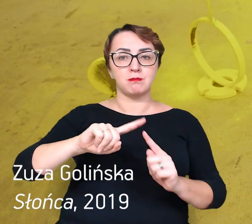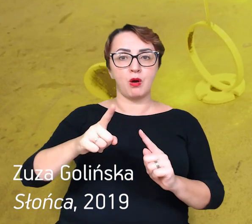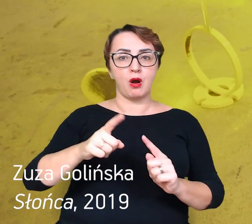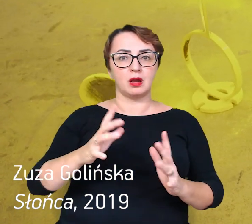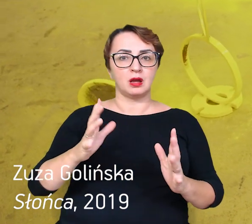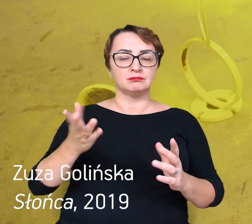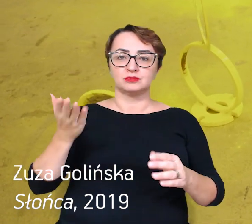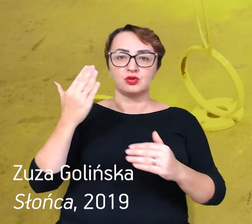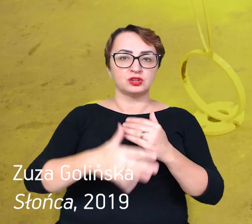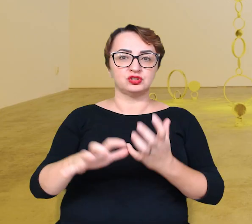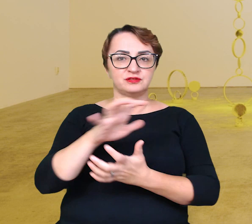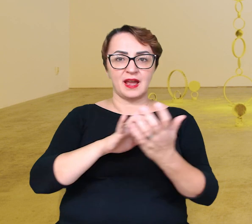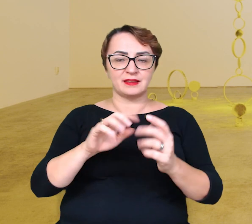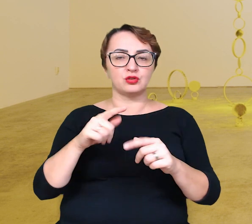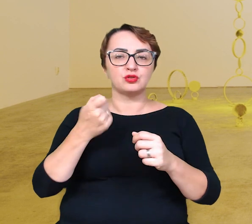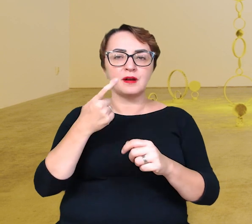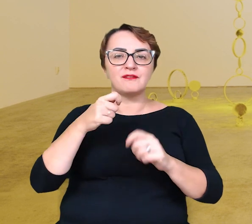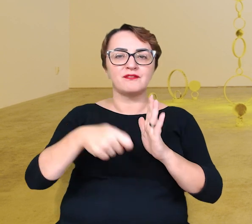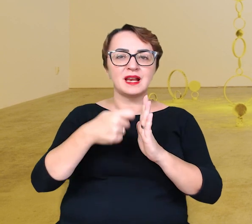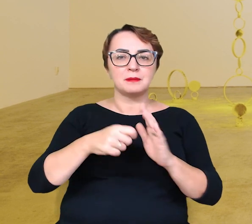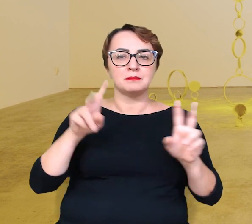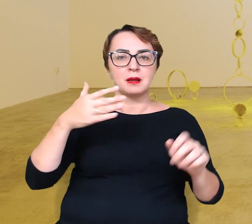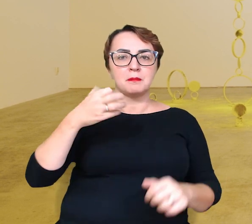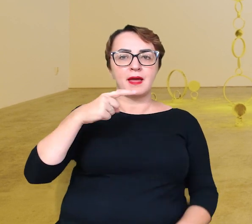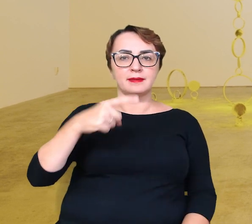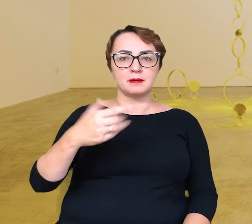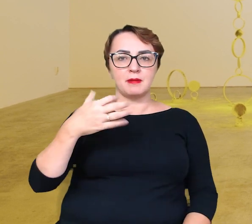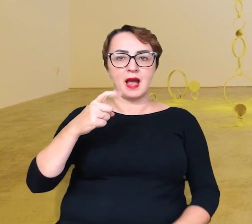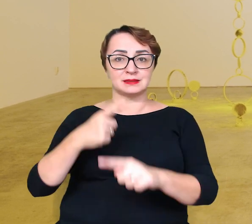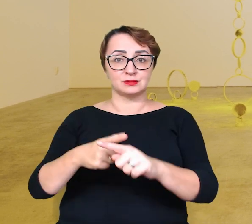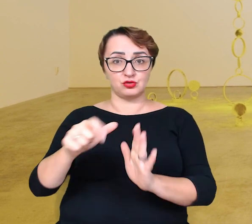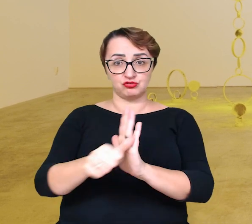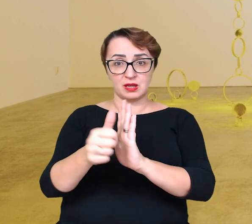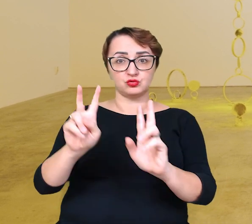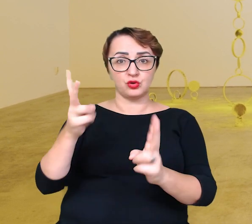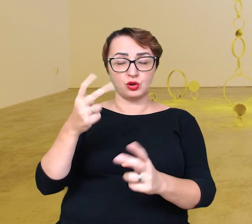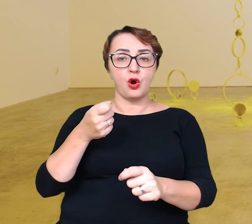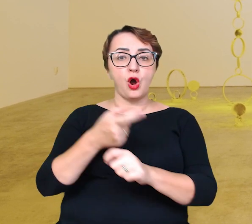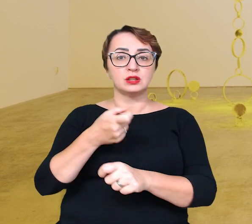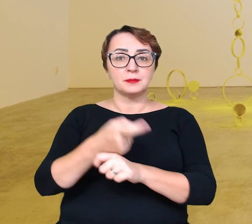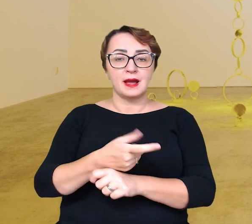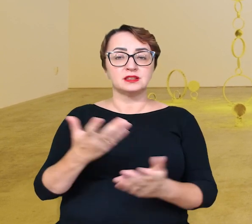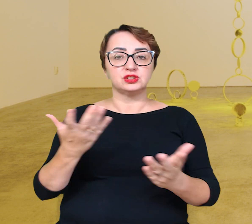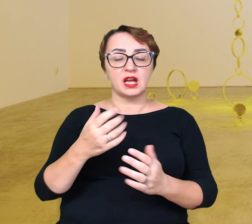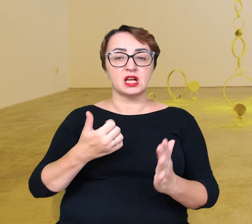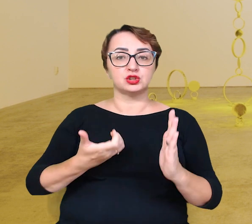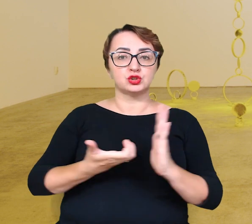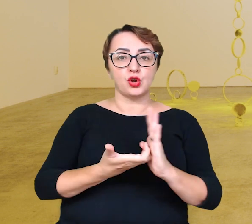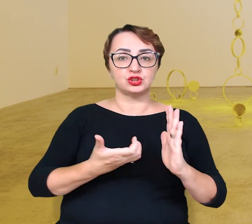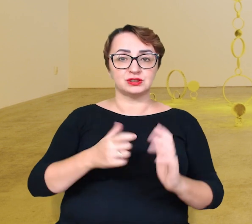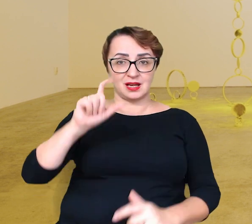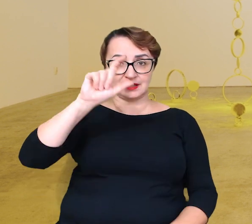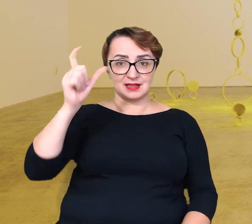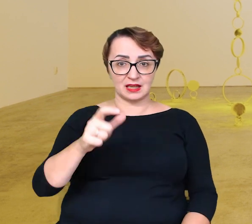postapokaliptyczny, trochę jak z Mad Maxa. Te rzeźby są wykonane z odpadów zebranych w Stoczni Gdańskiej,